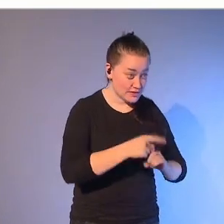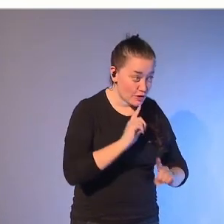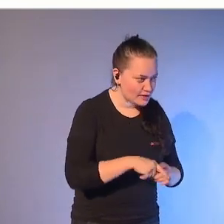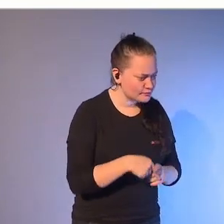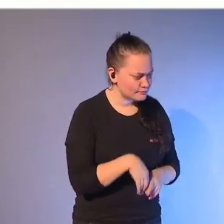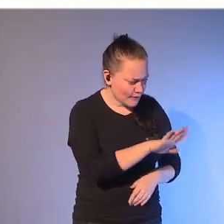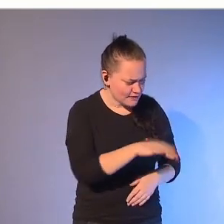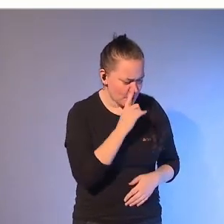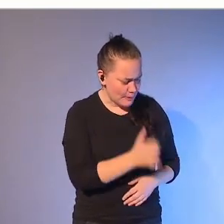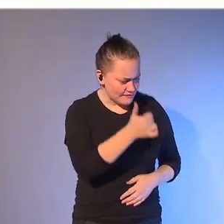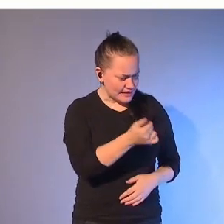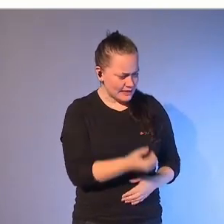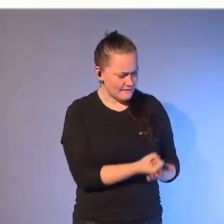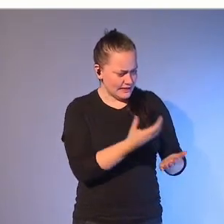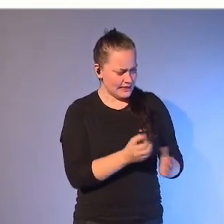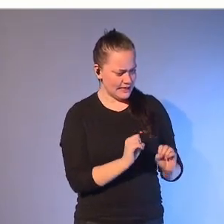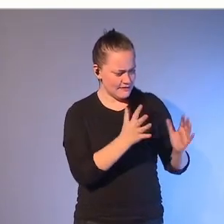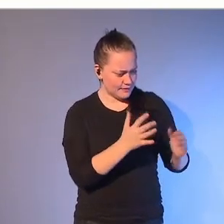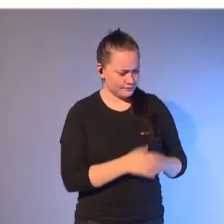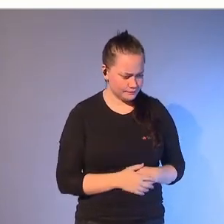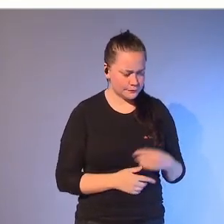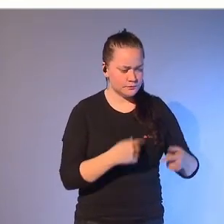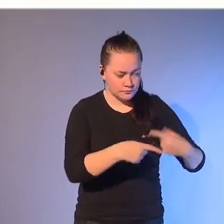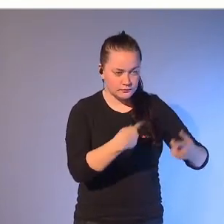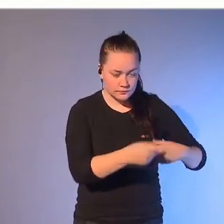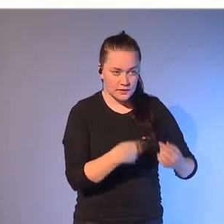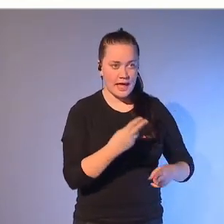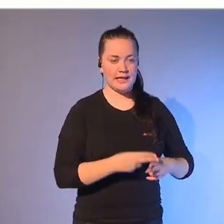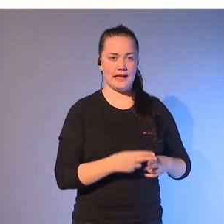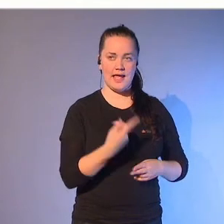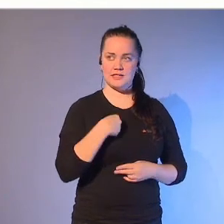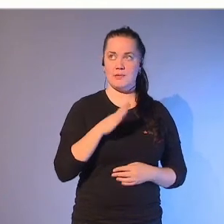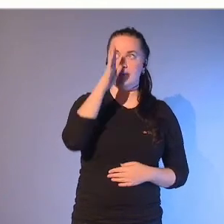hva er den viktigste verdien i livet? Om sider en som rekker opp handen sin, det er peng.